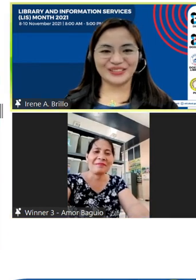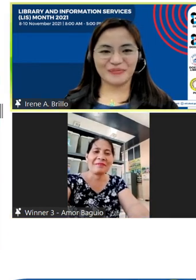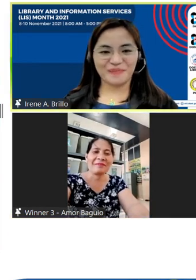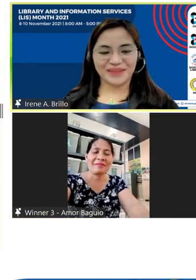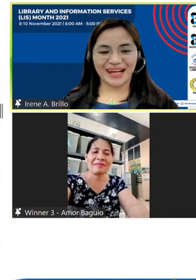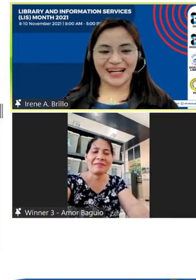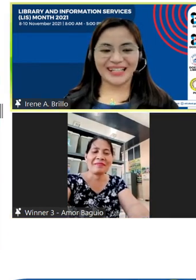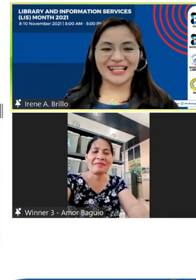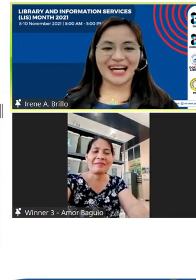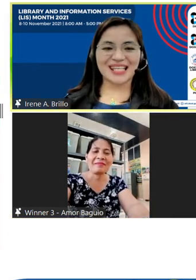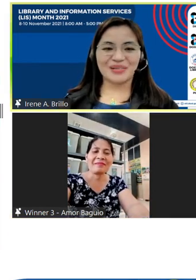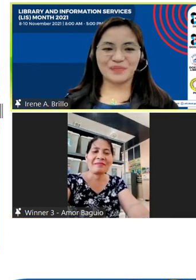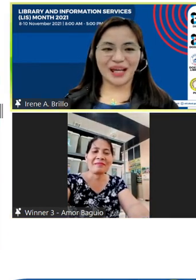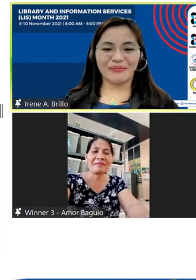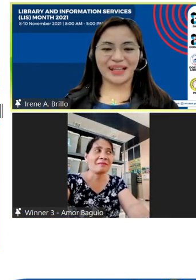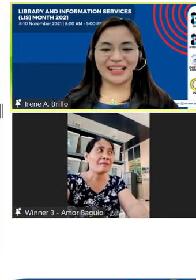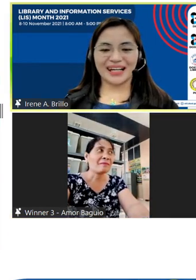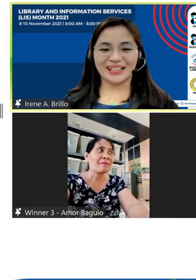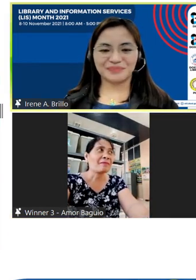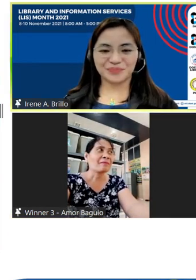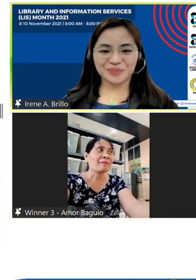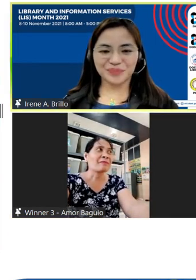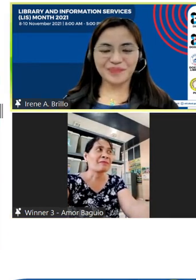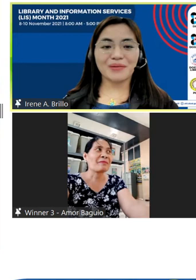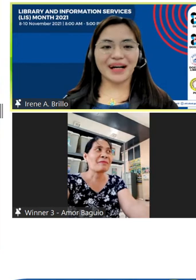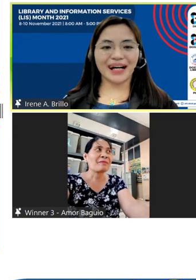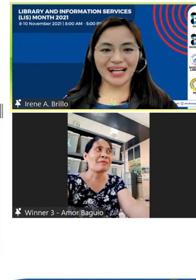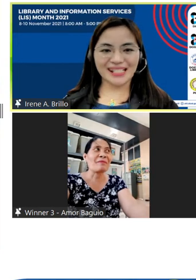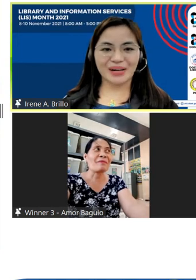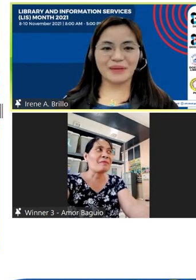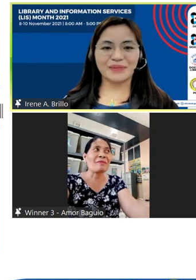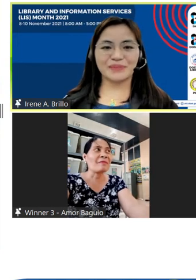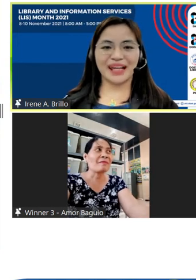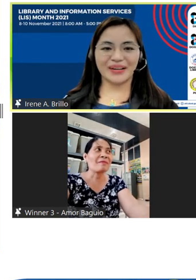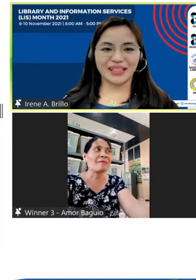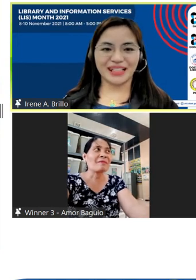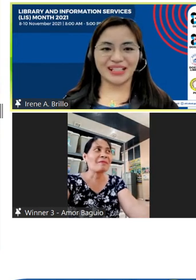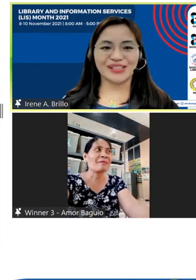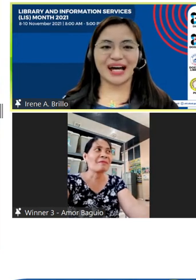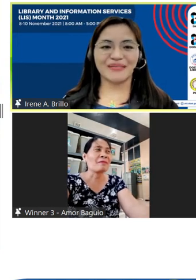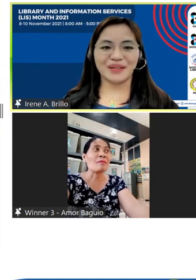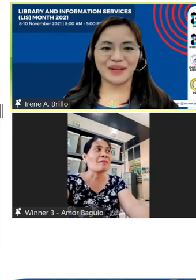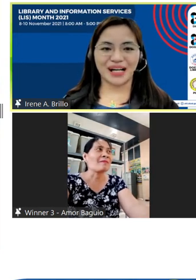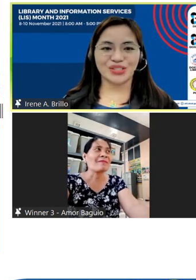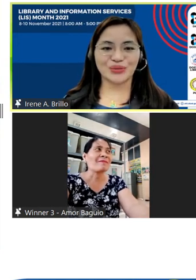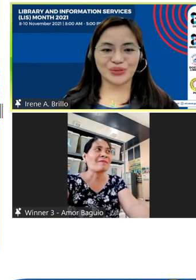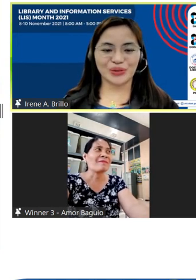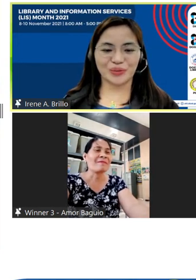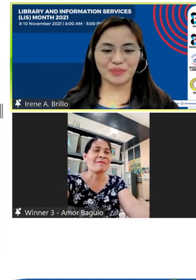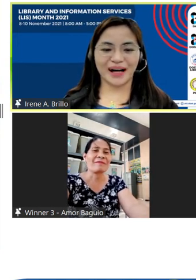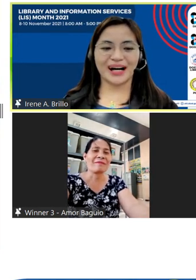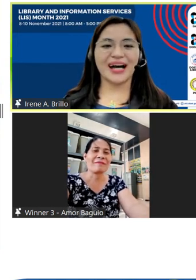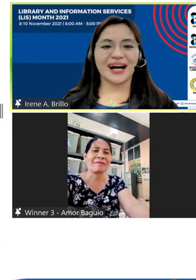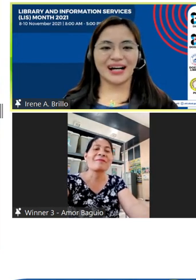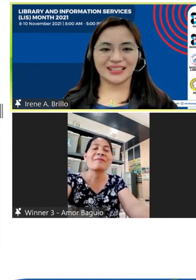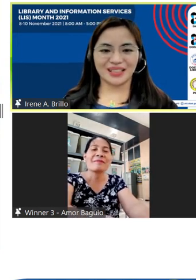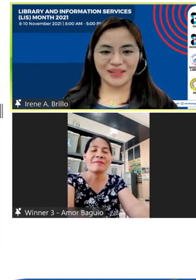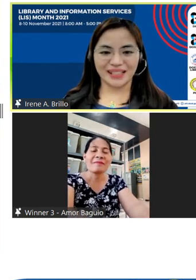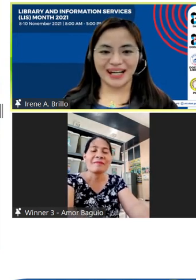Ayan. So, inaasahan po namin na makakasama pa po namin kayo sa aming mga susunod